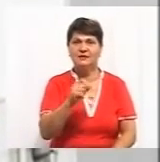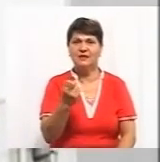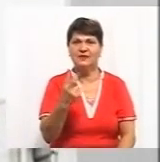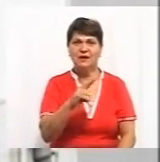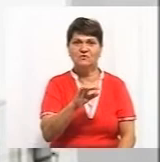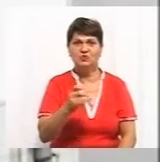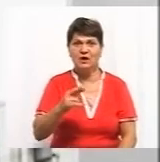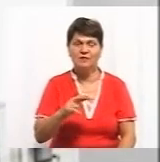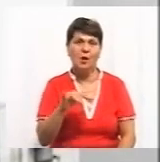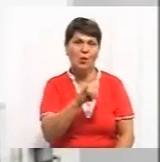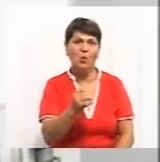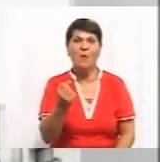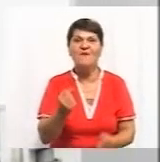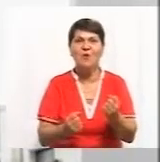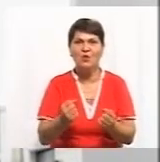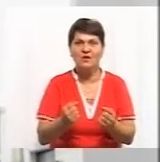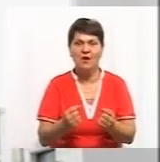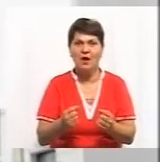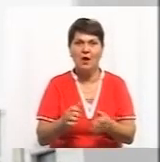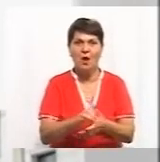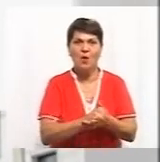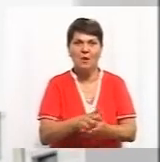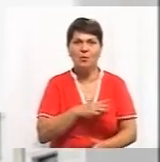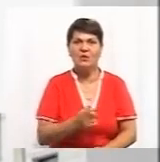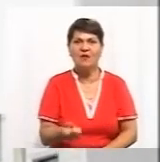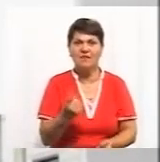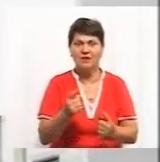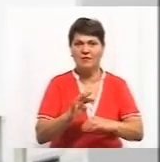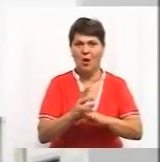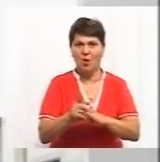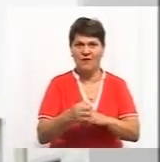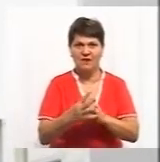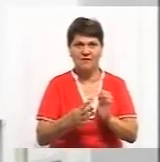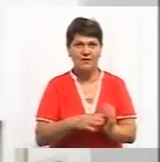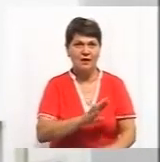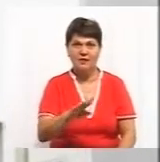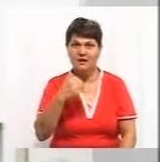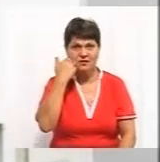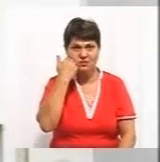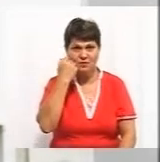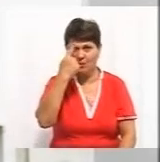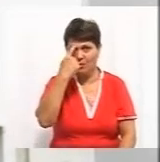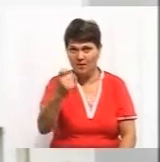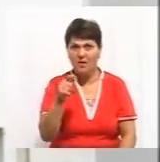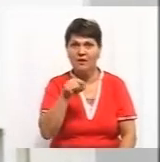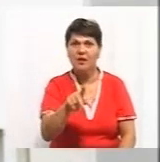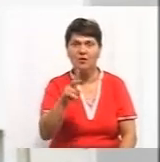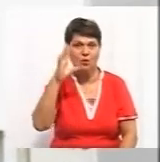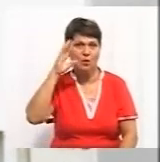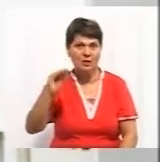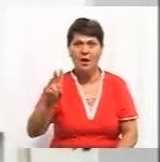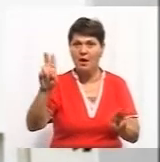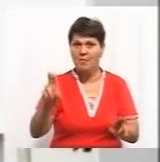про те, що у водіїв компанії було виявлено COVID-19. Не соромтесь робити зауваження тим, хто нехтує